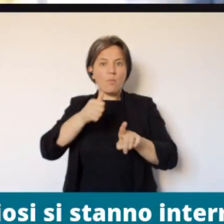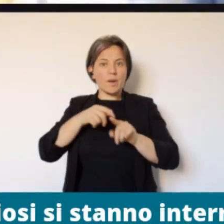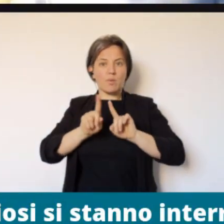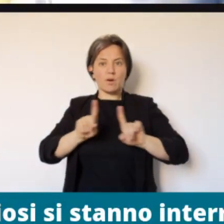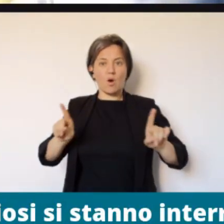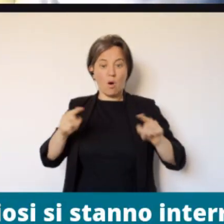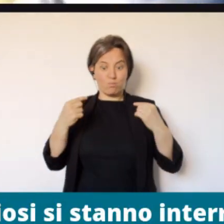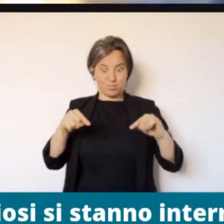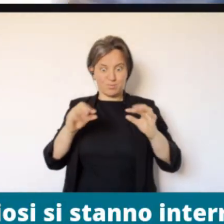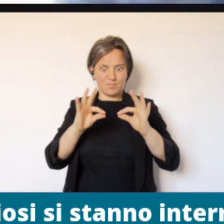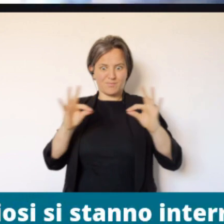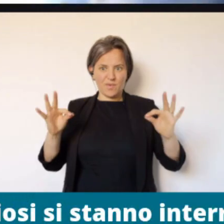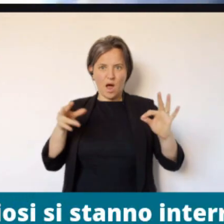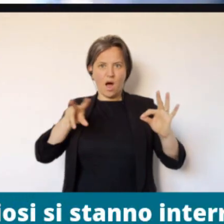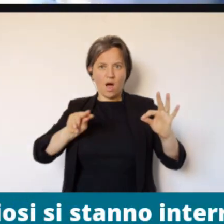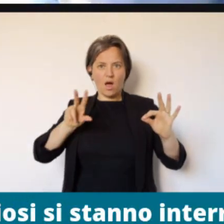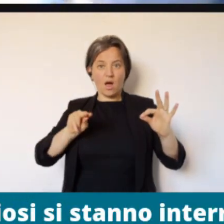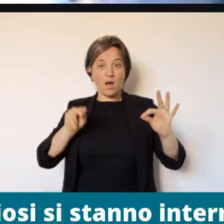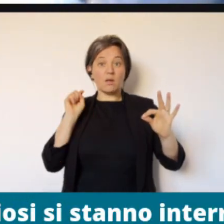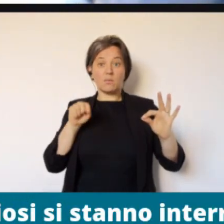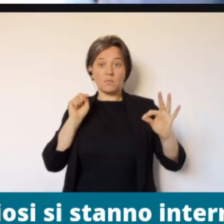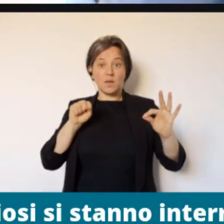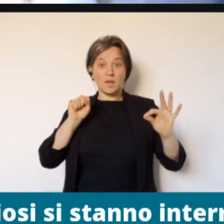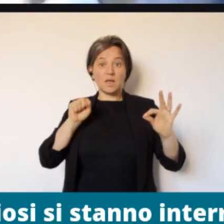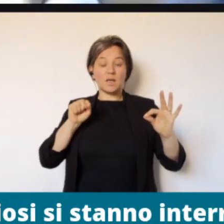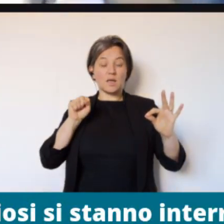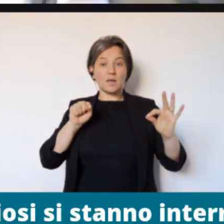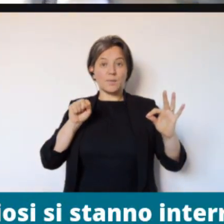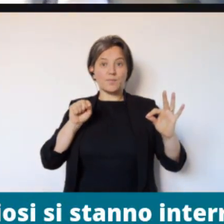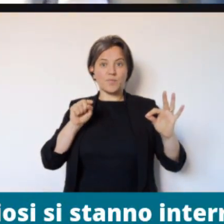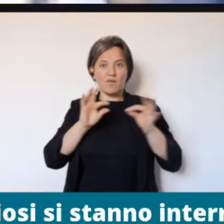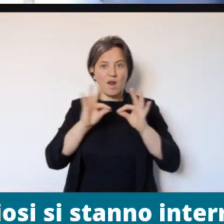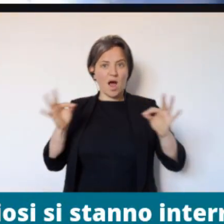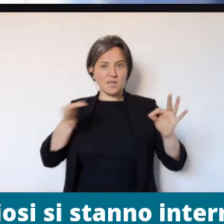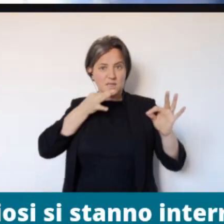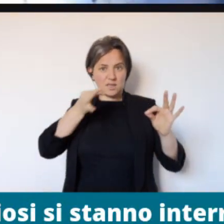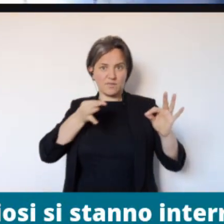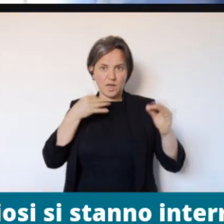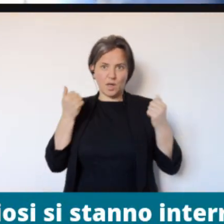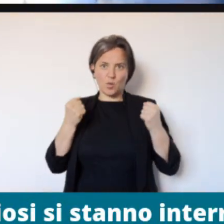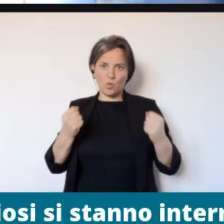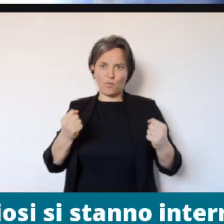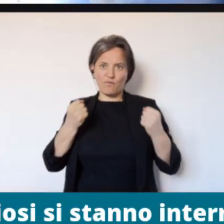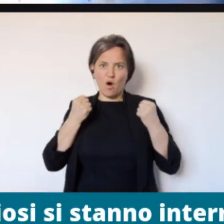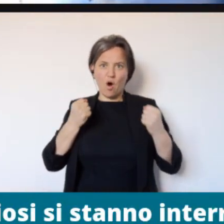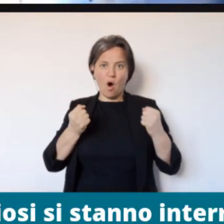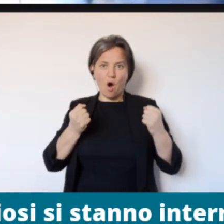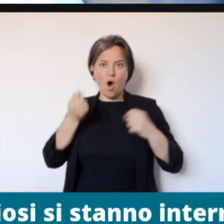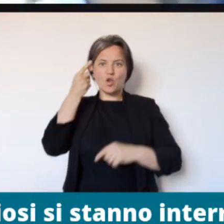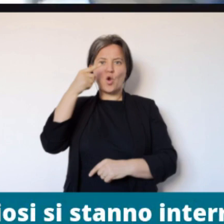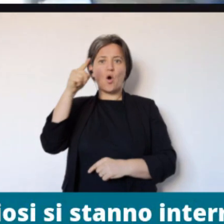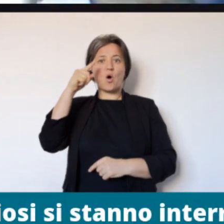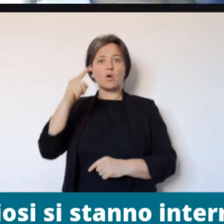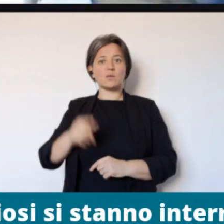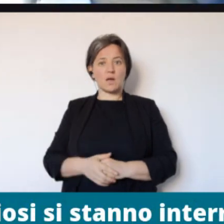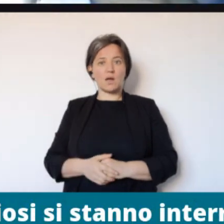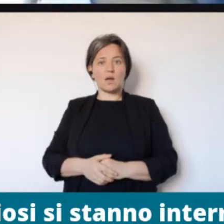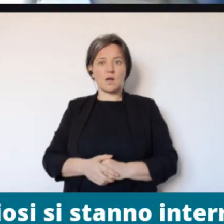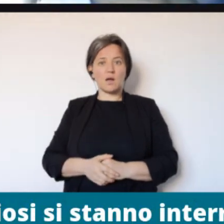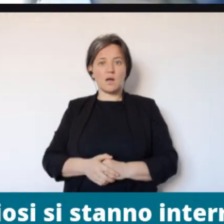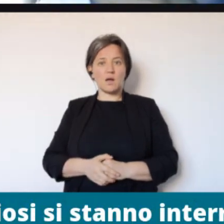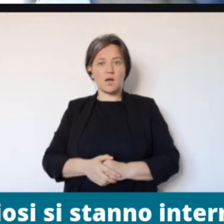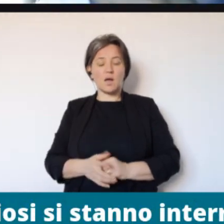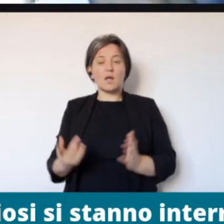saremmo detti anche noi. E qui c'è un forte senso, però, in queste parole di